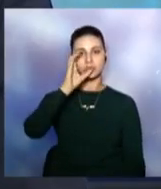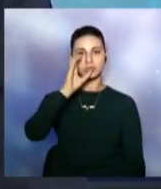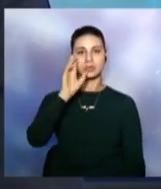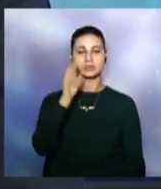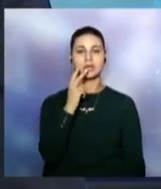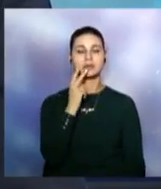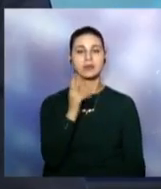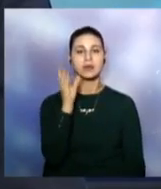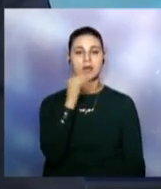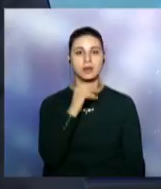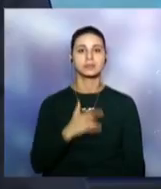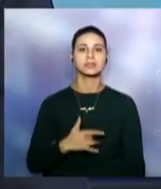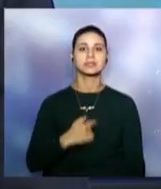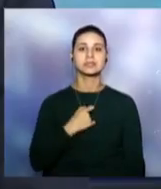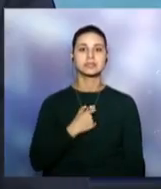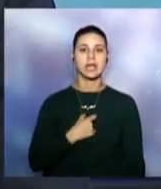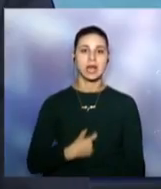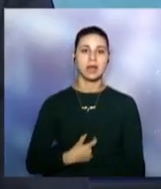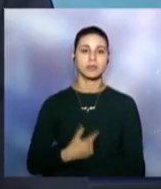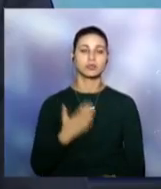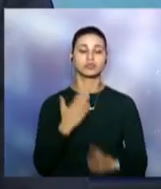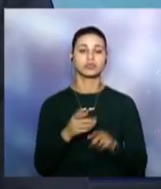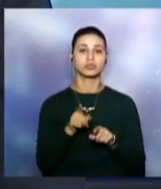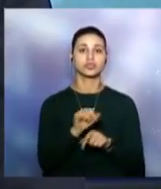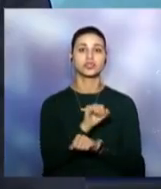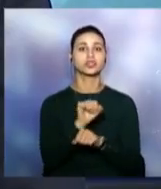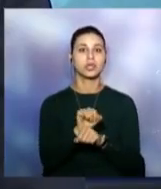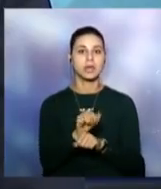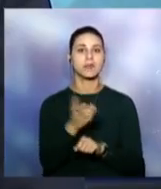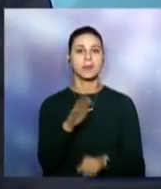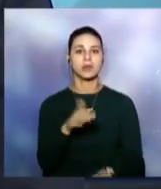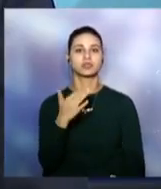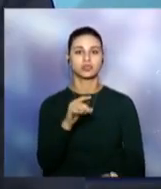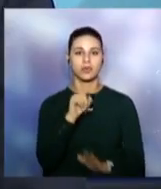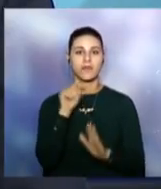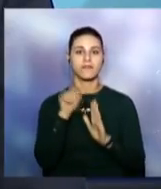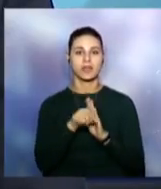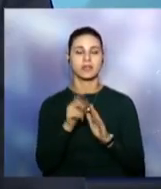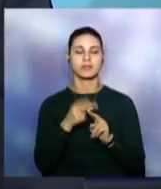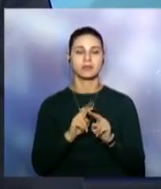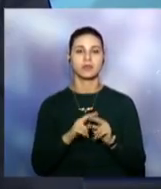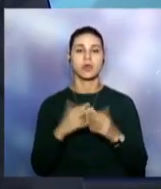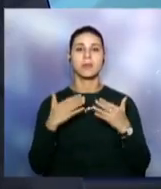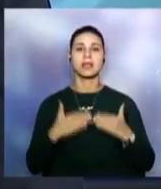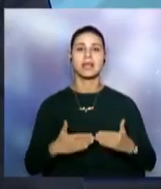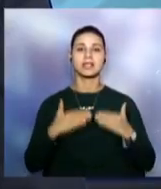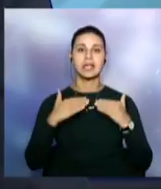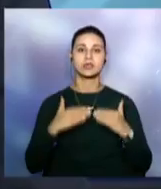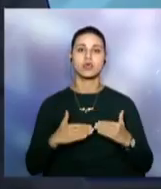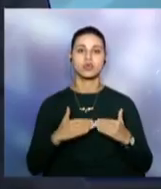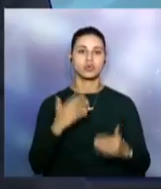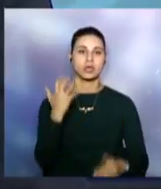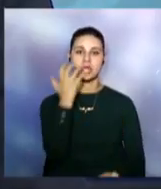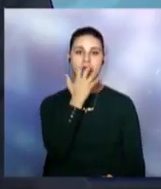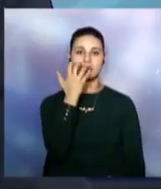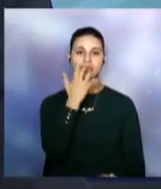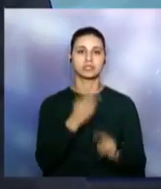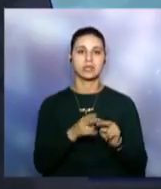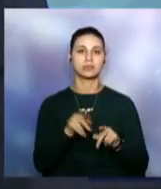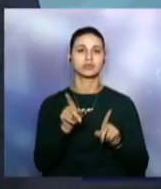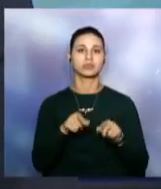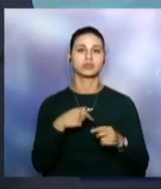ხედავთ ჩადის თუ არა ის აღლაპავში. თუ ის აღლაპავში ჩერდება, მაშინ უკვე ვერ ევიდით, რომ რენტგენოლოგიურად კონტრასტულად არ ჩანს. ამიტომ